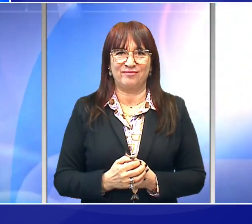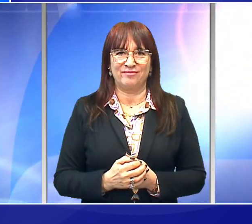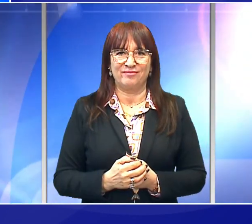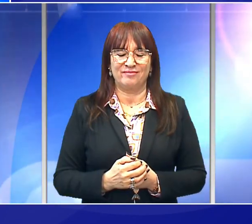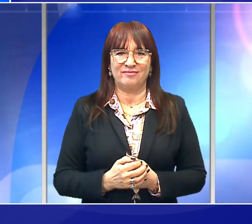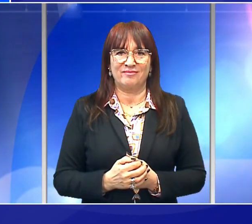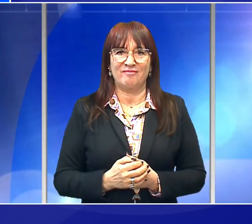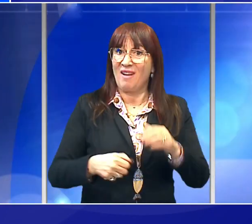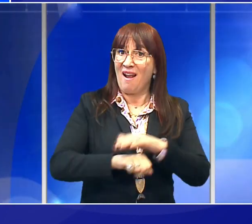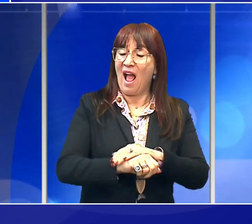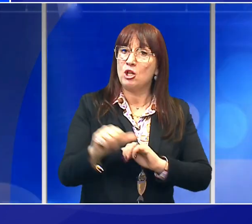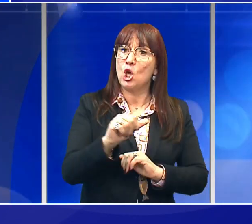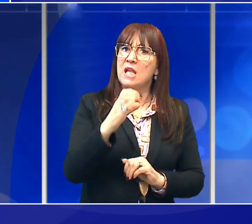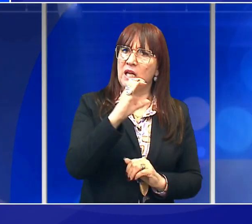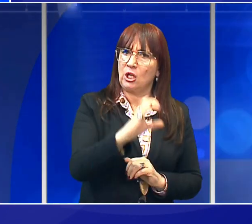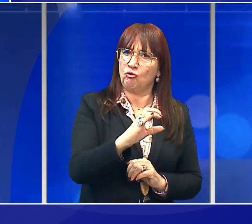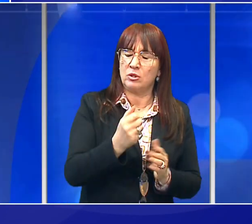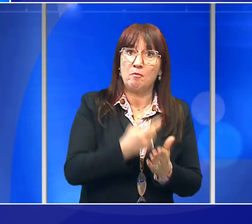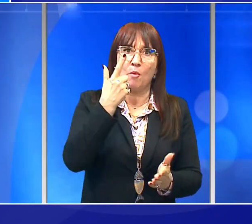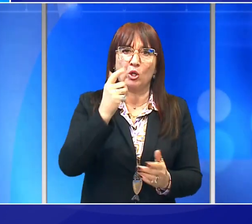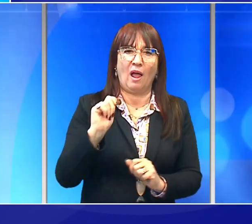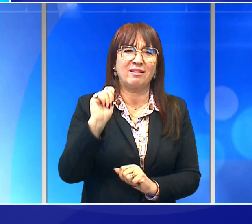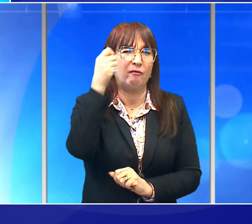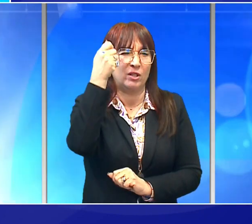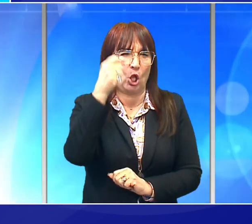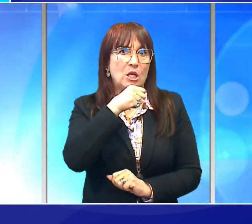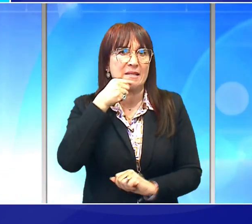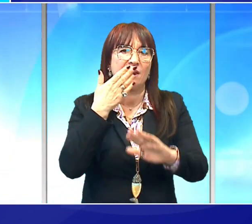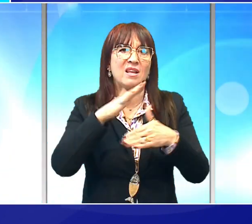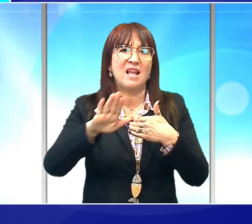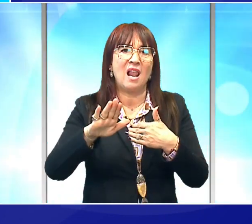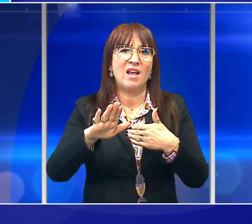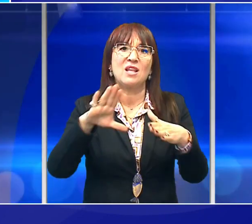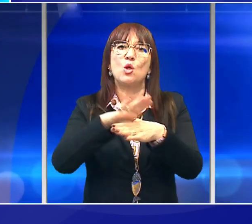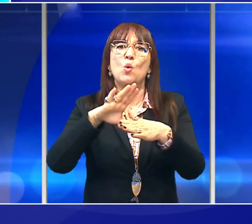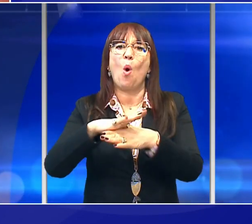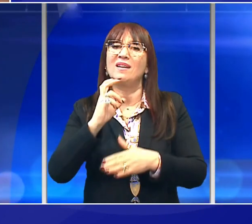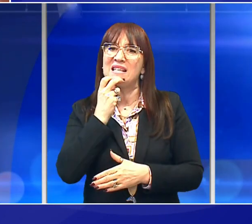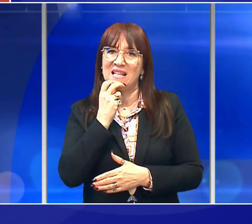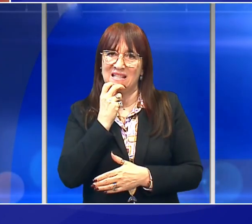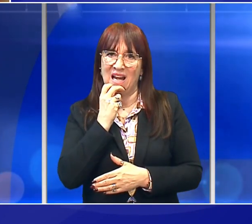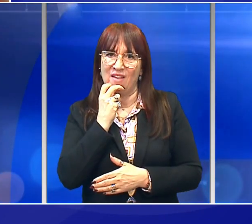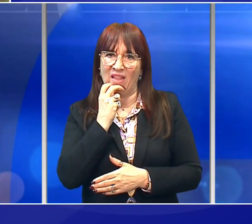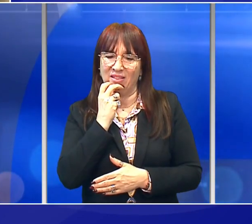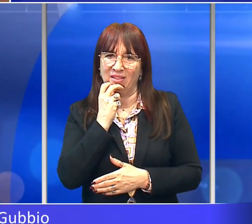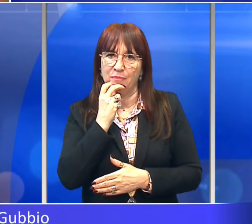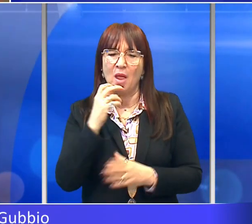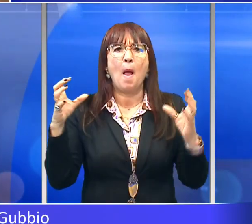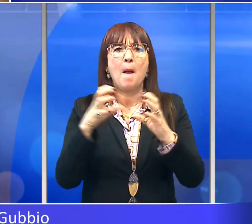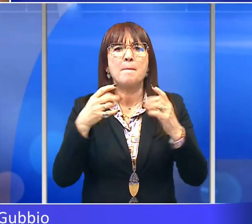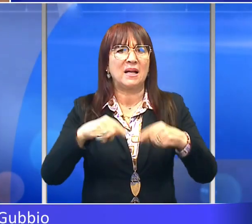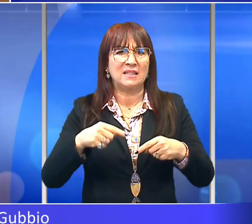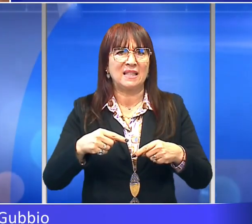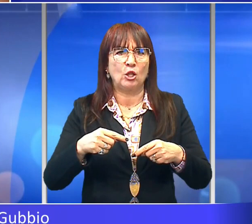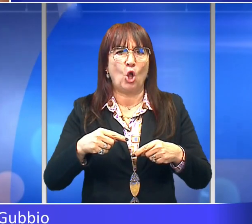In Serie C, importante vittoria in chiave salvezza per il Sestri Levante. Sul campo di